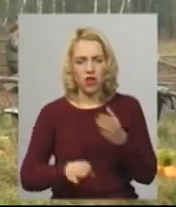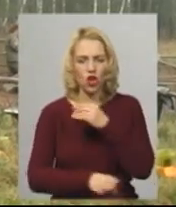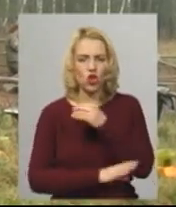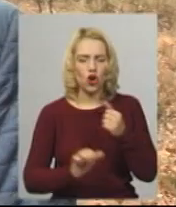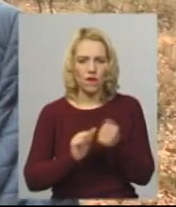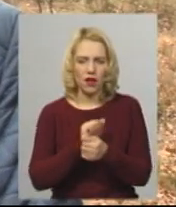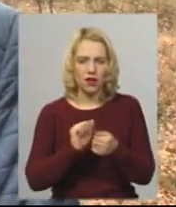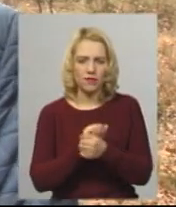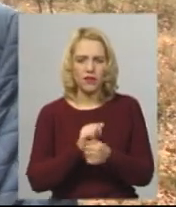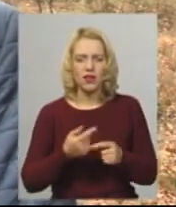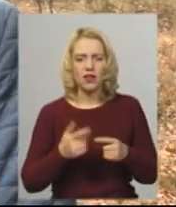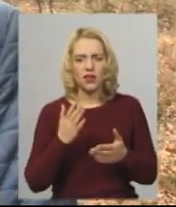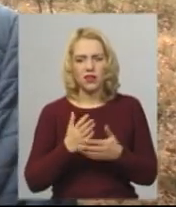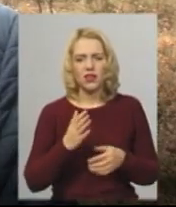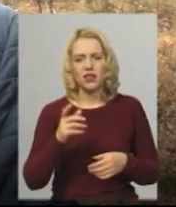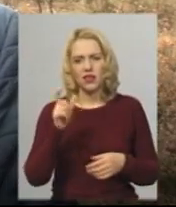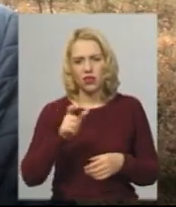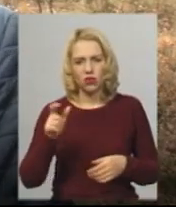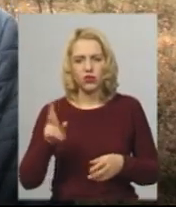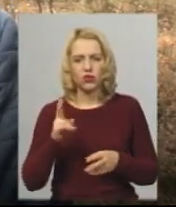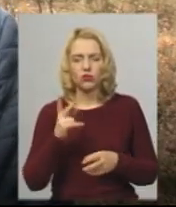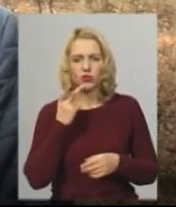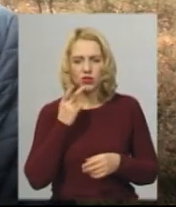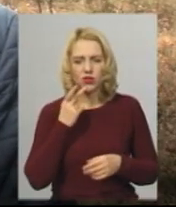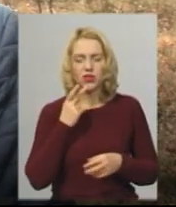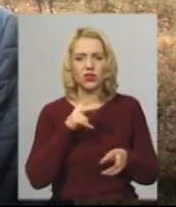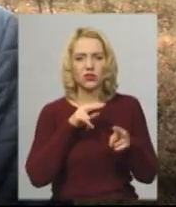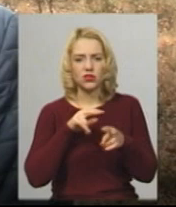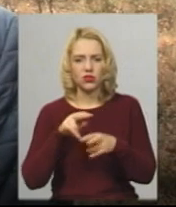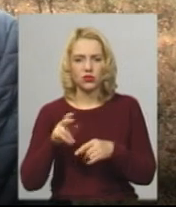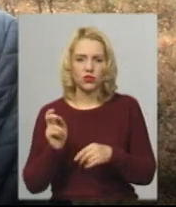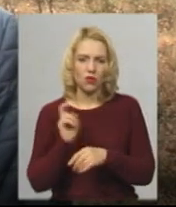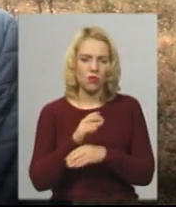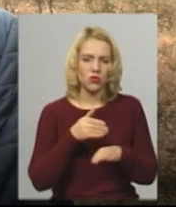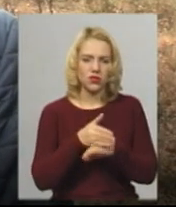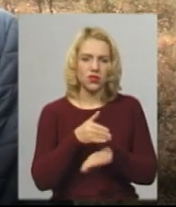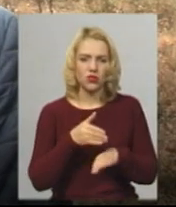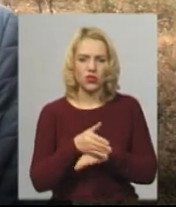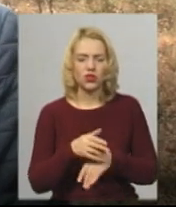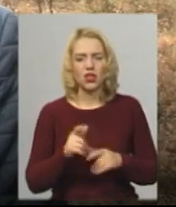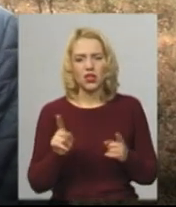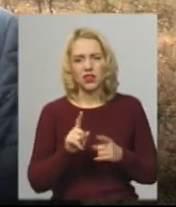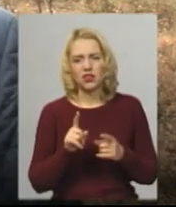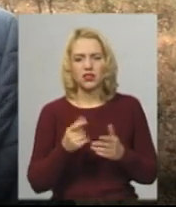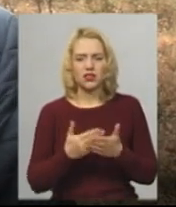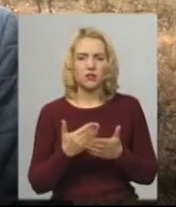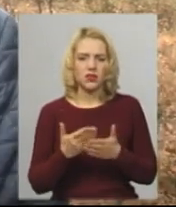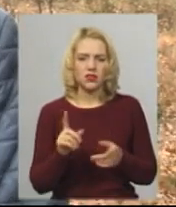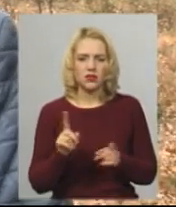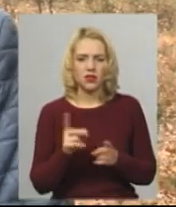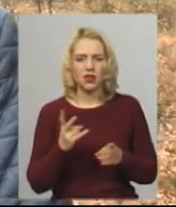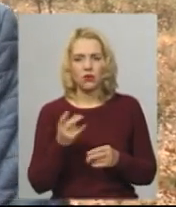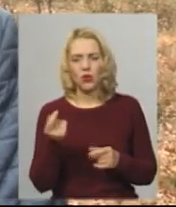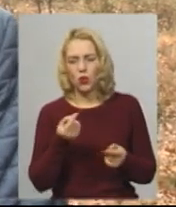Сергій Туракевич. Є там лісники, які постійно там декілька, ну, з якось передніше 2-3 дня постійно до неї заїжджають. Якісь там десь хліба приватні, може якісь там крупи,